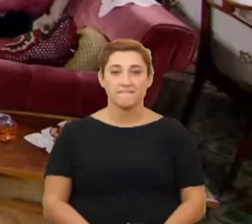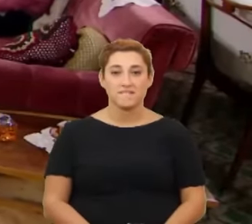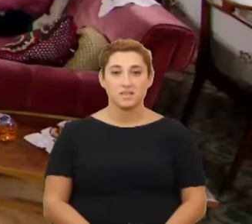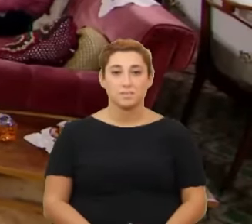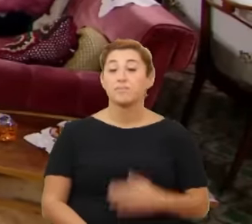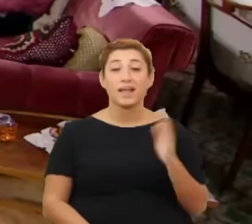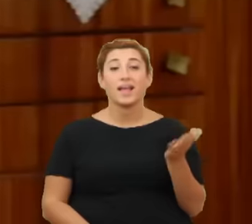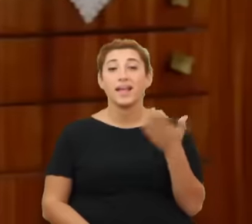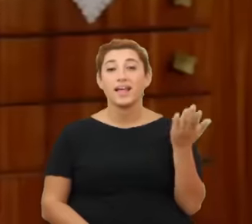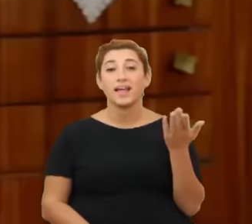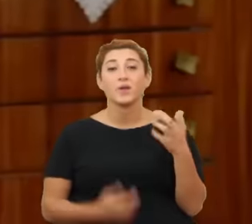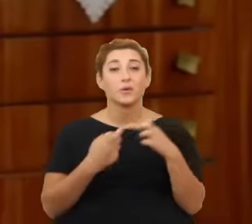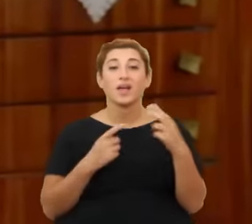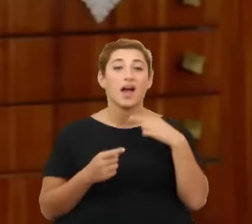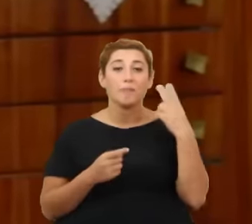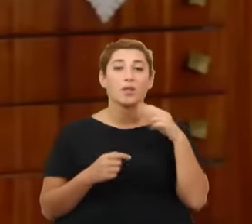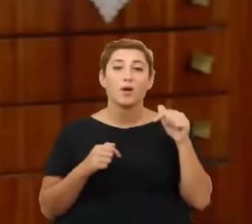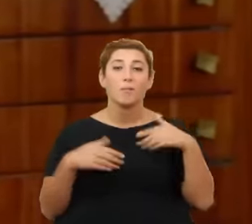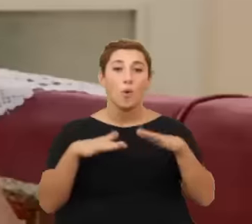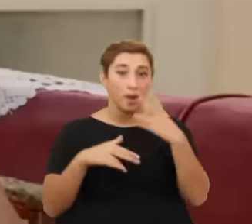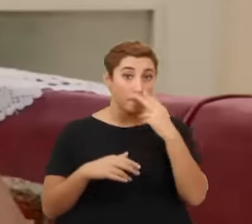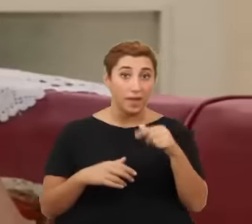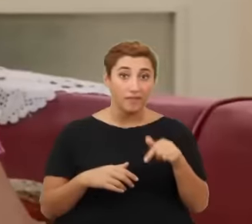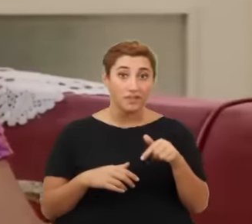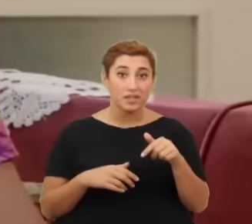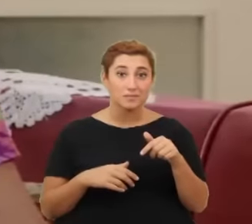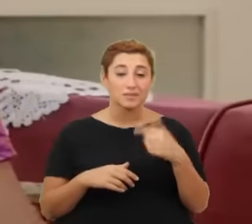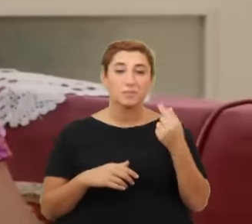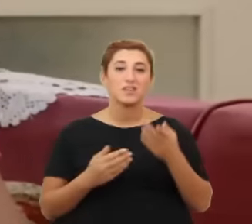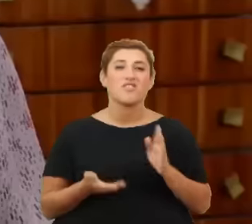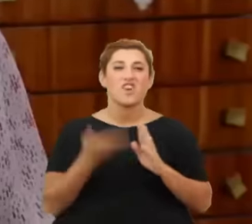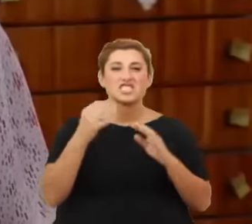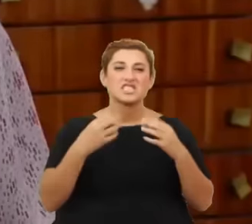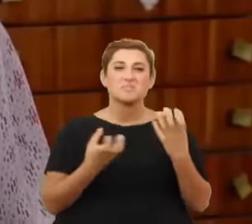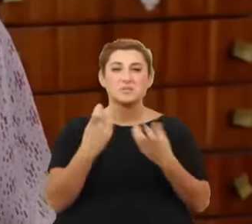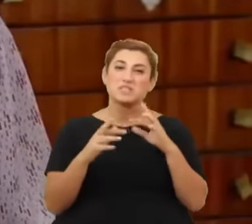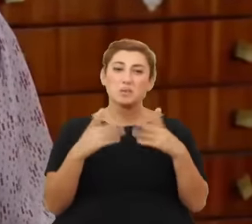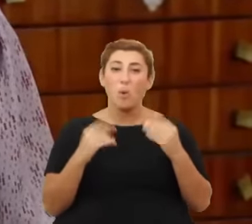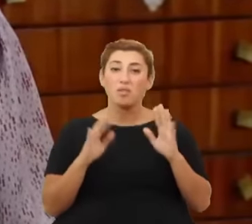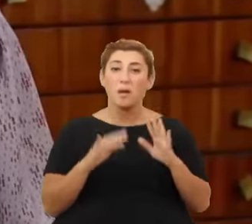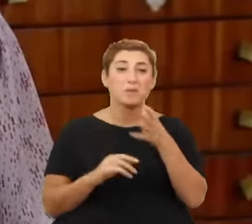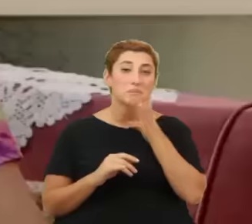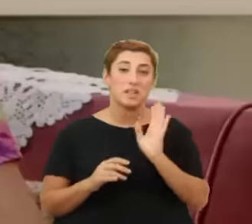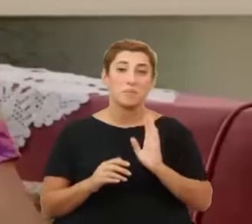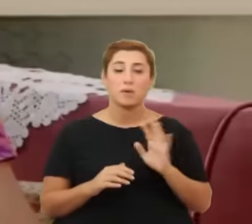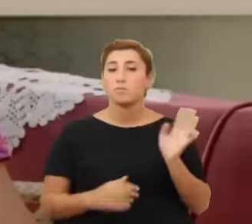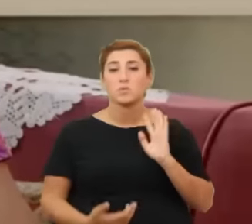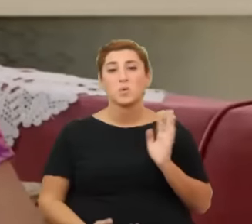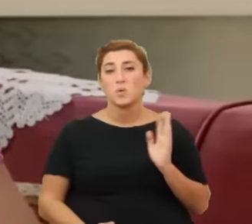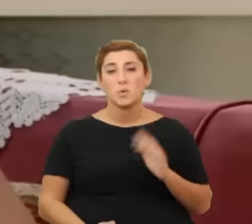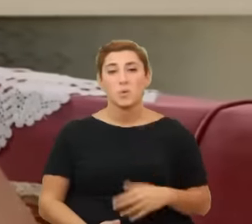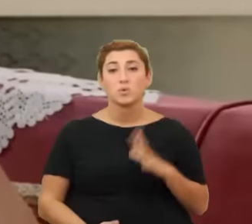Evet. Rukiye abla, böreği beğendiniz mi? Bana biraz fazla pişmiş gibi geldi ama bilmem.